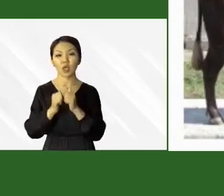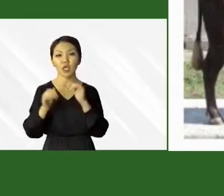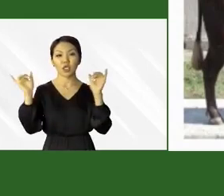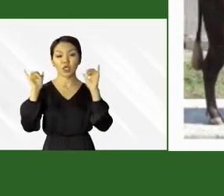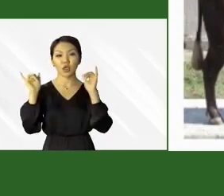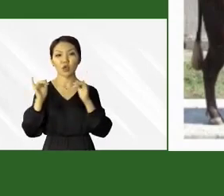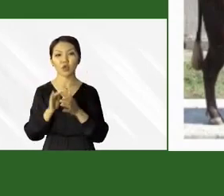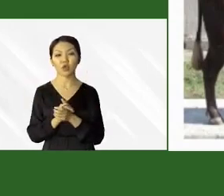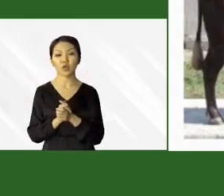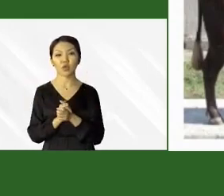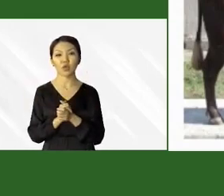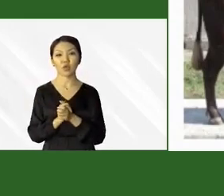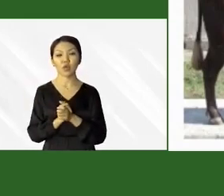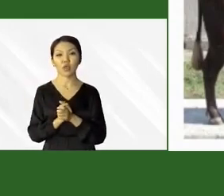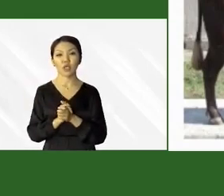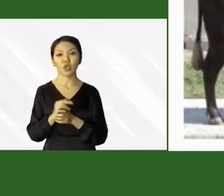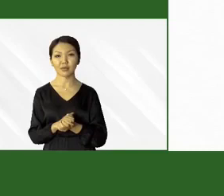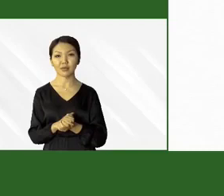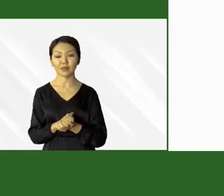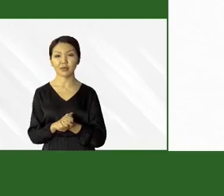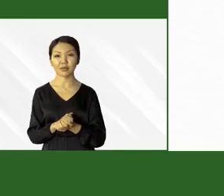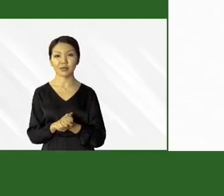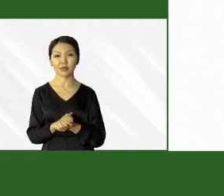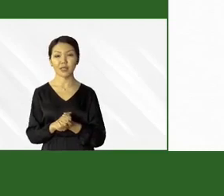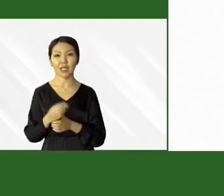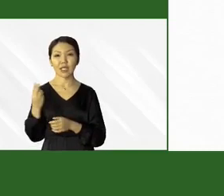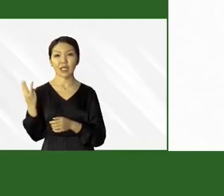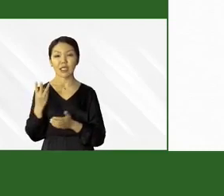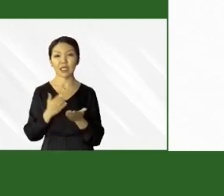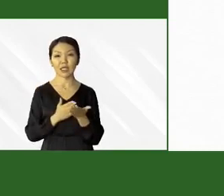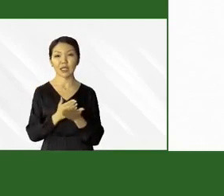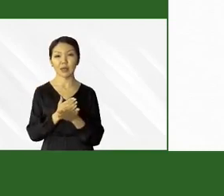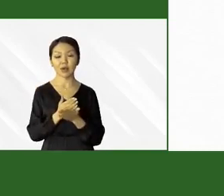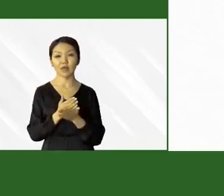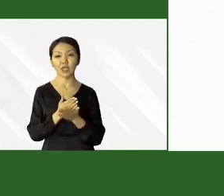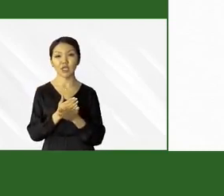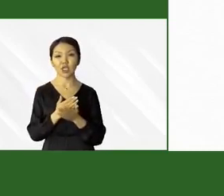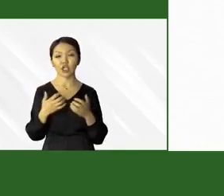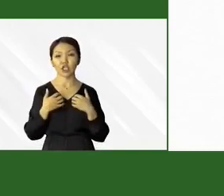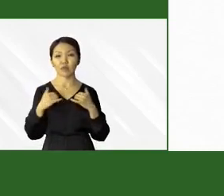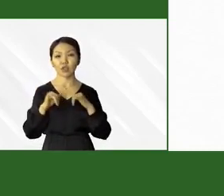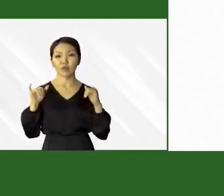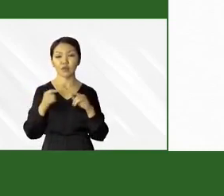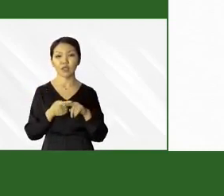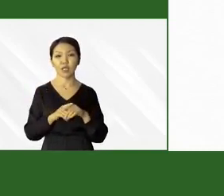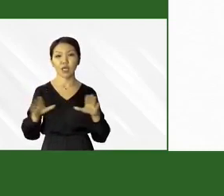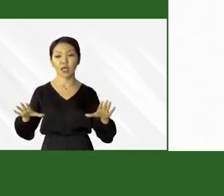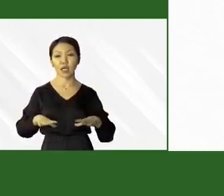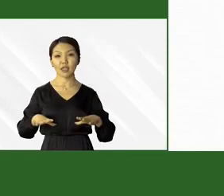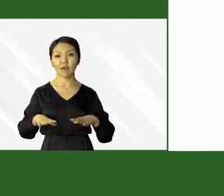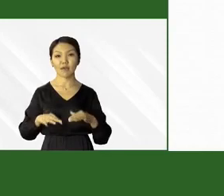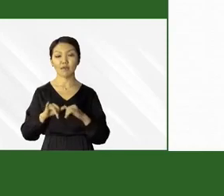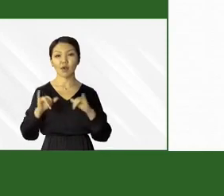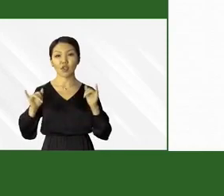уступает лишь Чуйской области. Третье направление животноводства – это коневодство. В